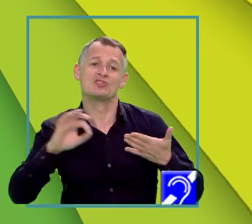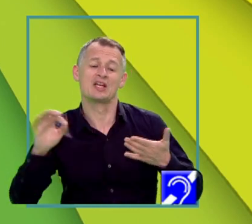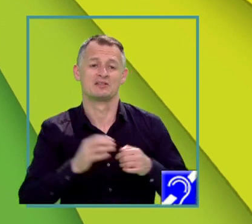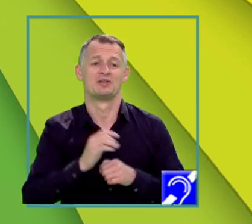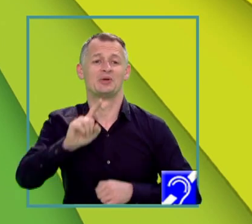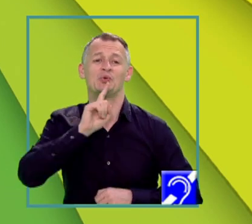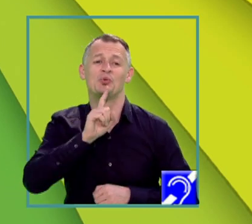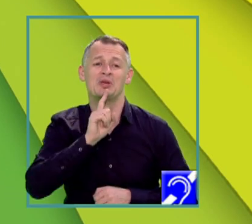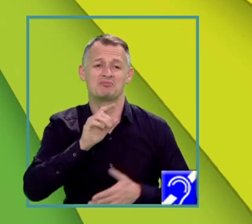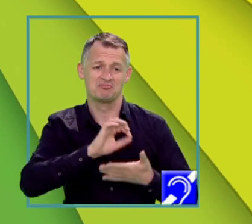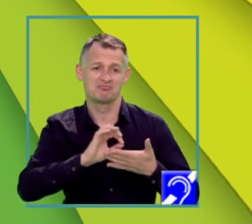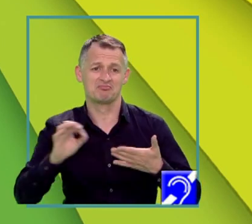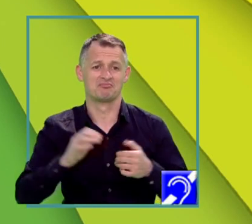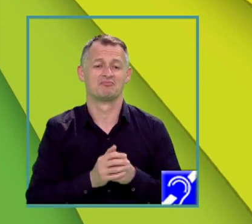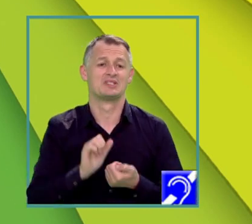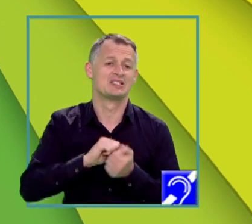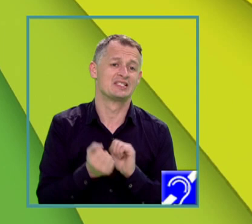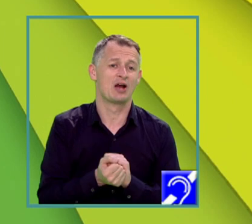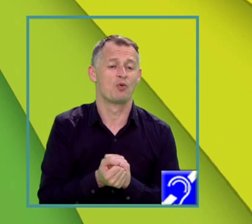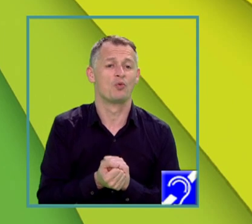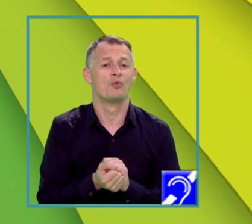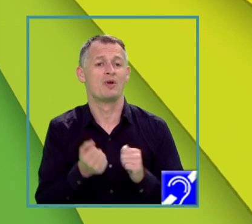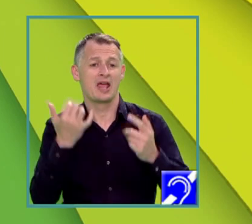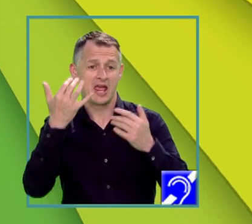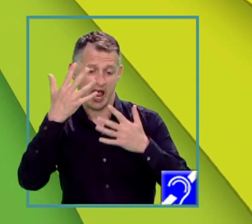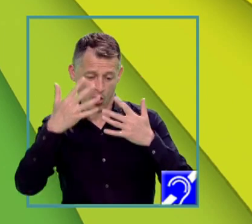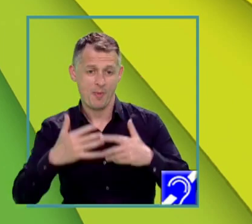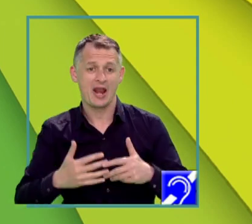Numiți sau Enumerați